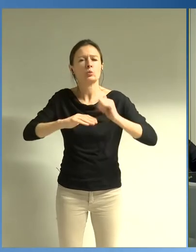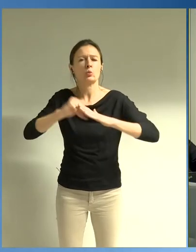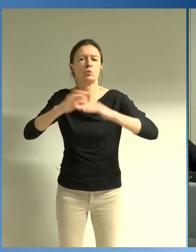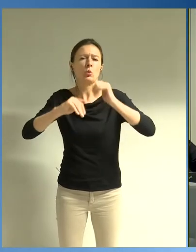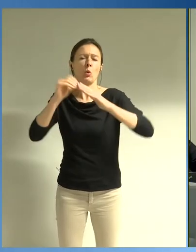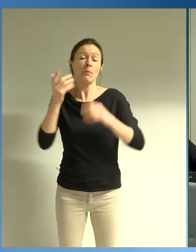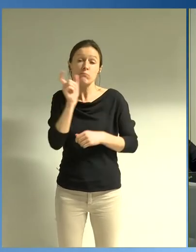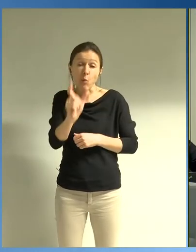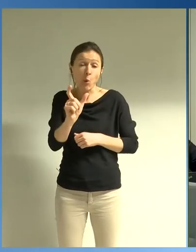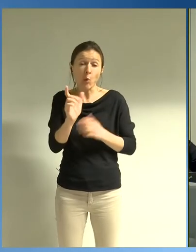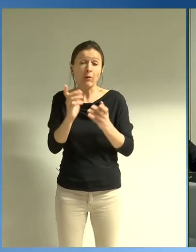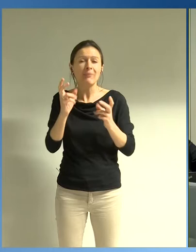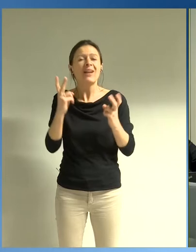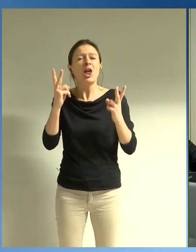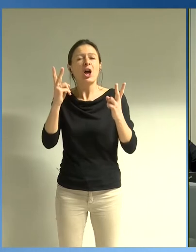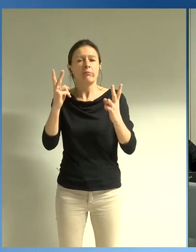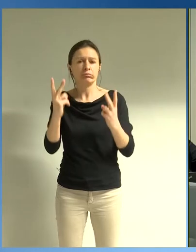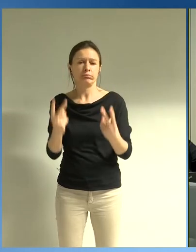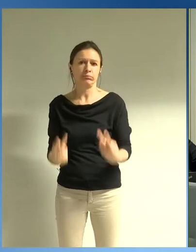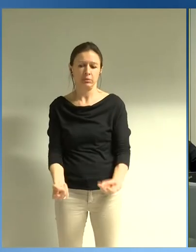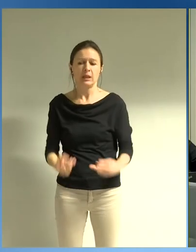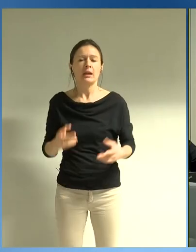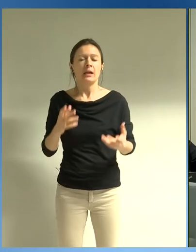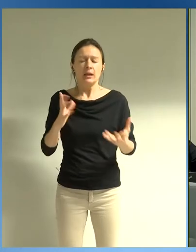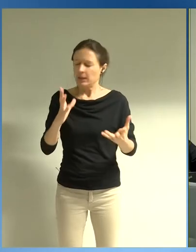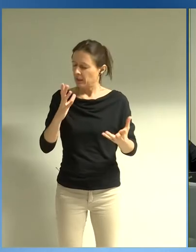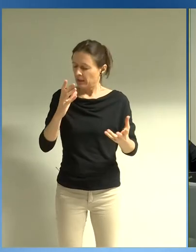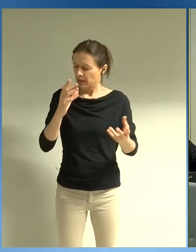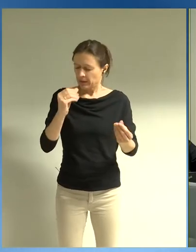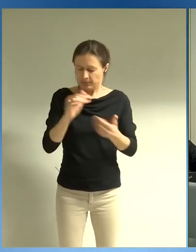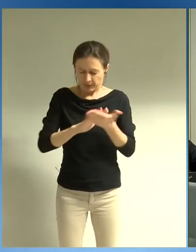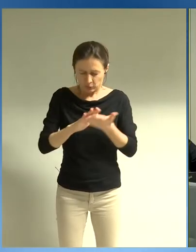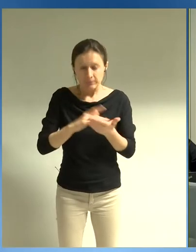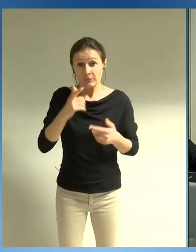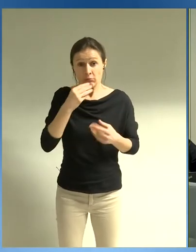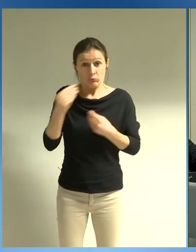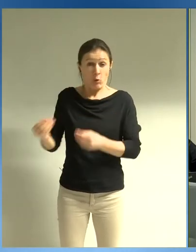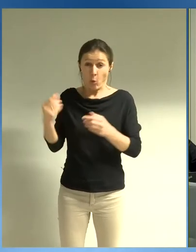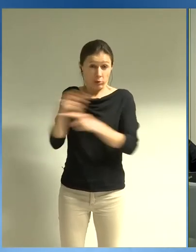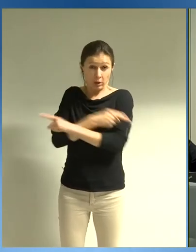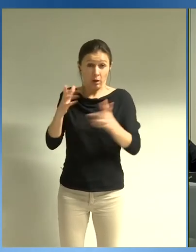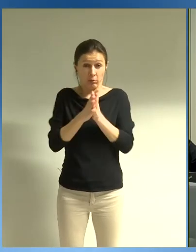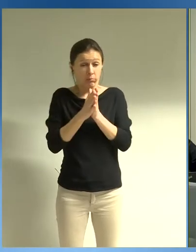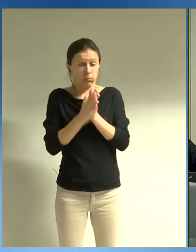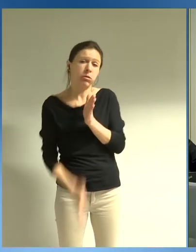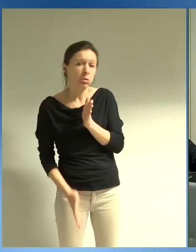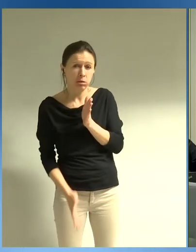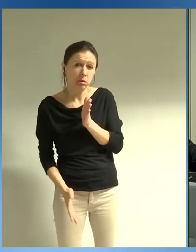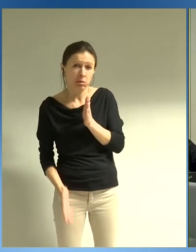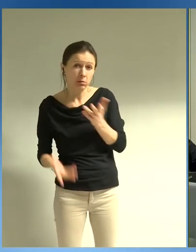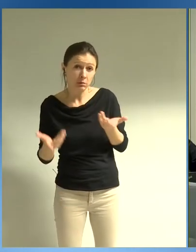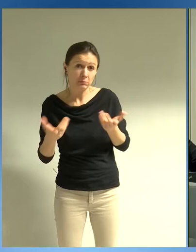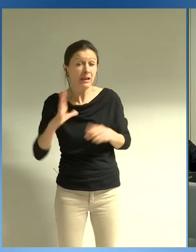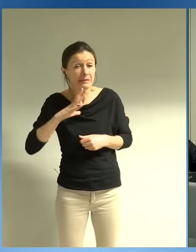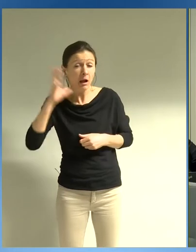et qu'orange décor au découragement pardon de toutes les élans citoyenne et des grenoblois